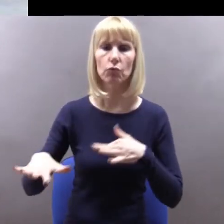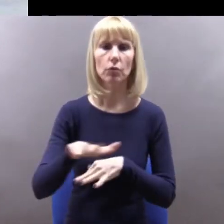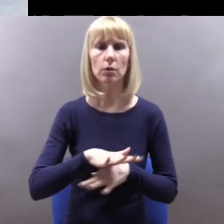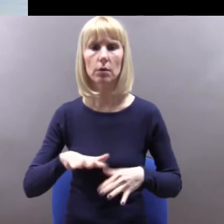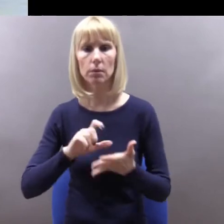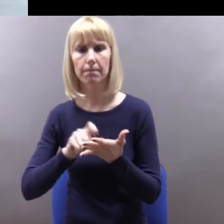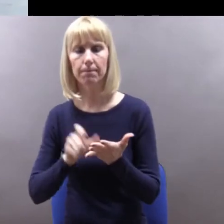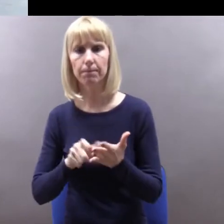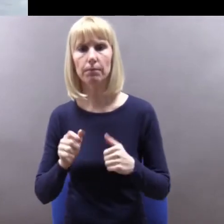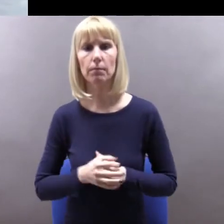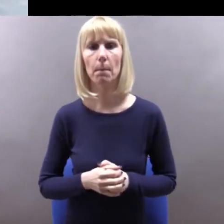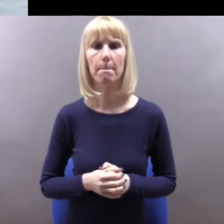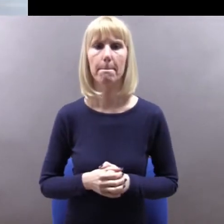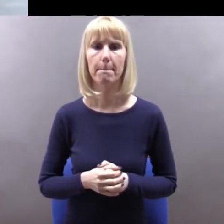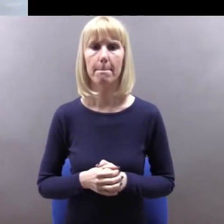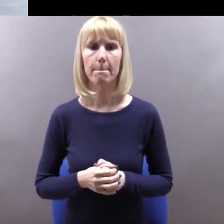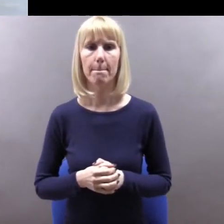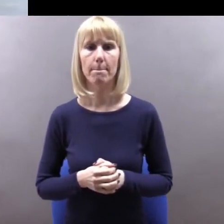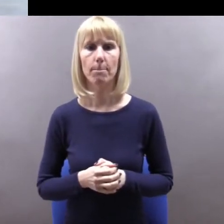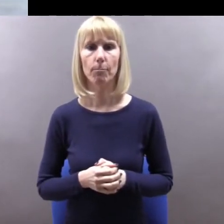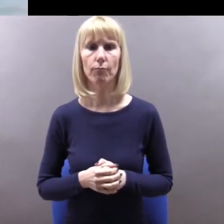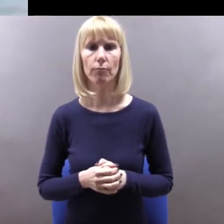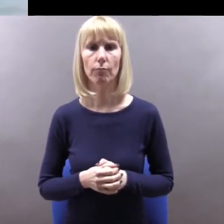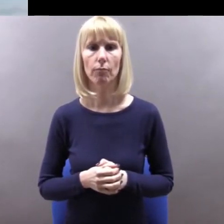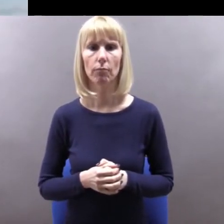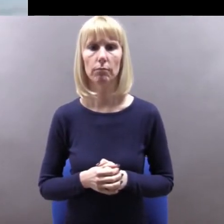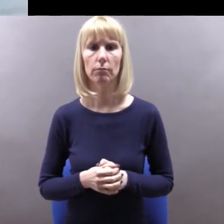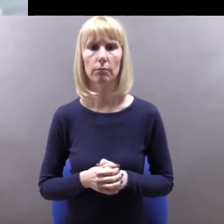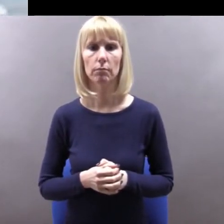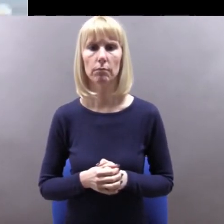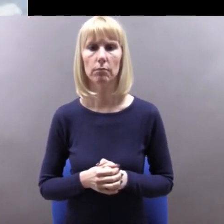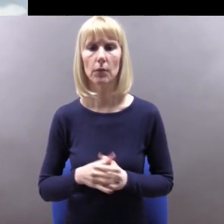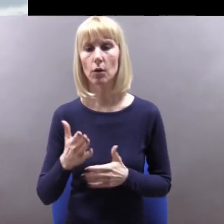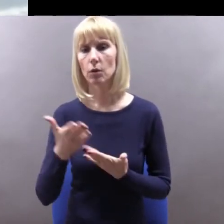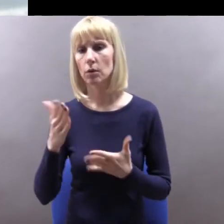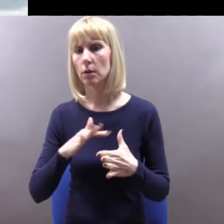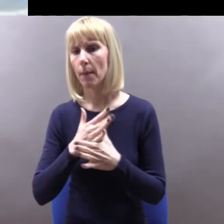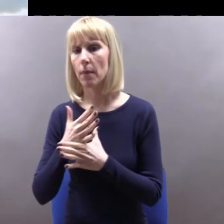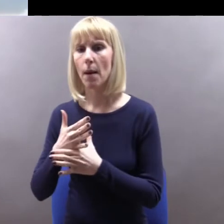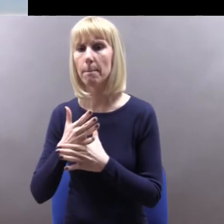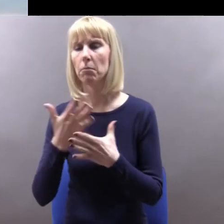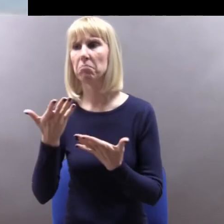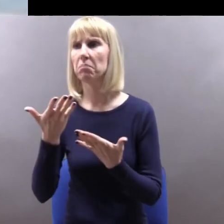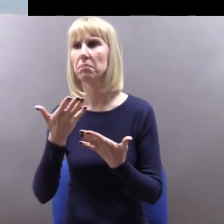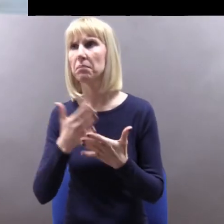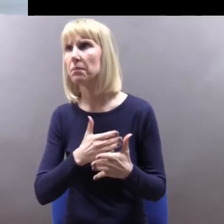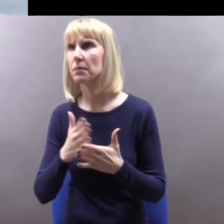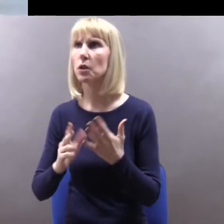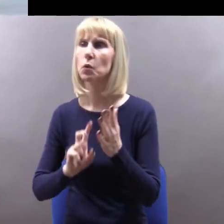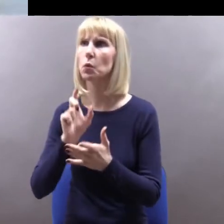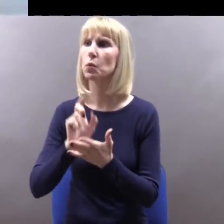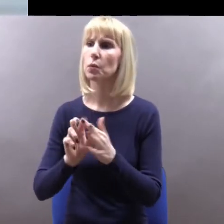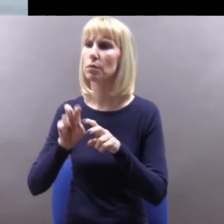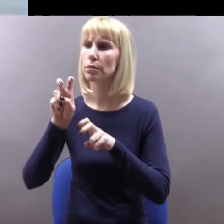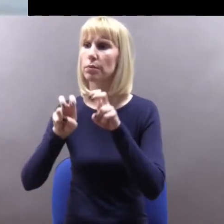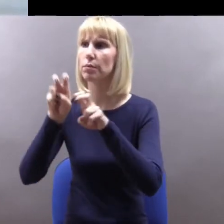organizacji przestrzeni w pomieszczeniach, tak, czyli no to, nie, to, że się dostaniemy gdzieś tam na piętro, to jest połowa